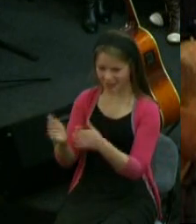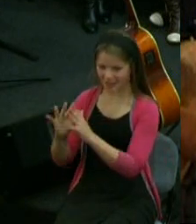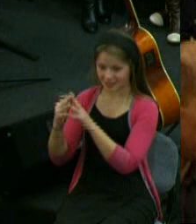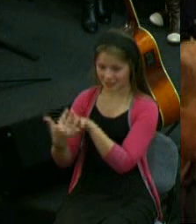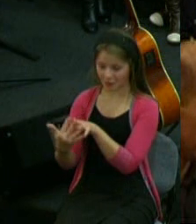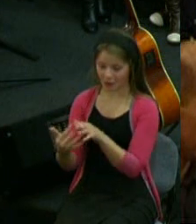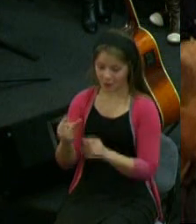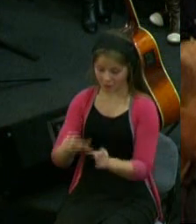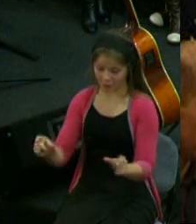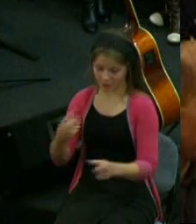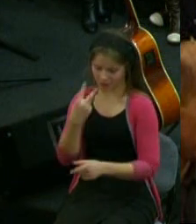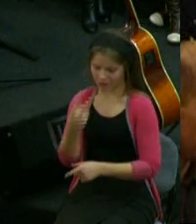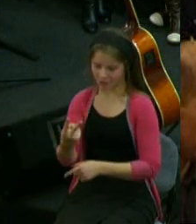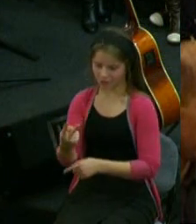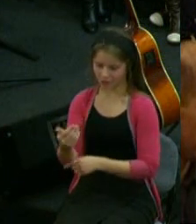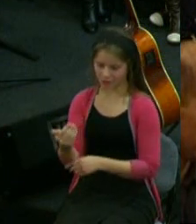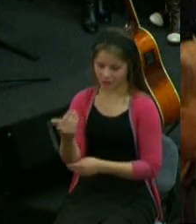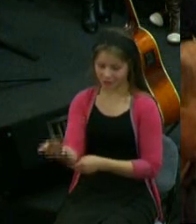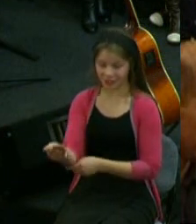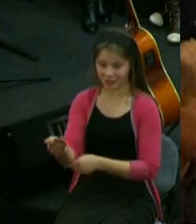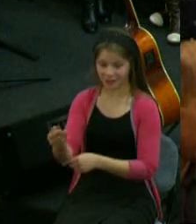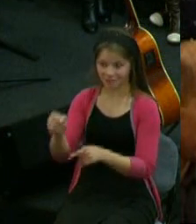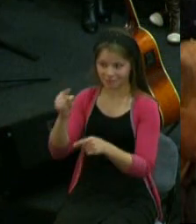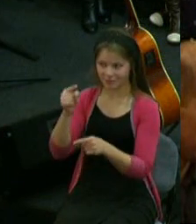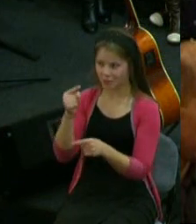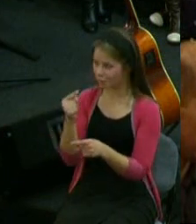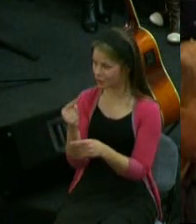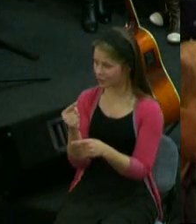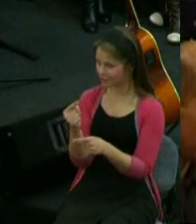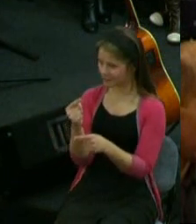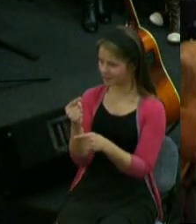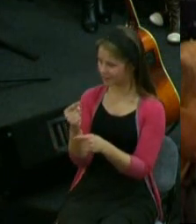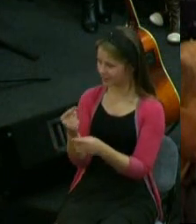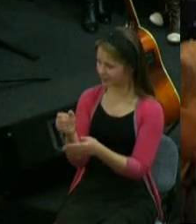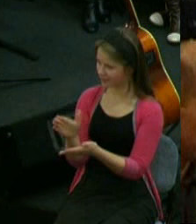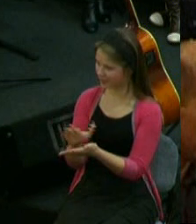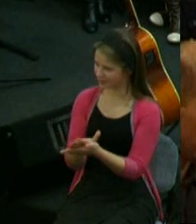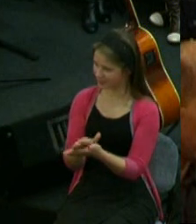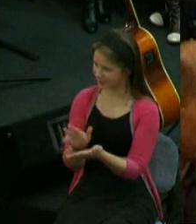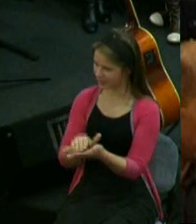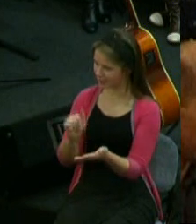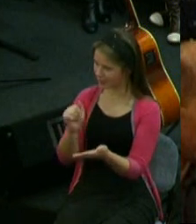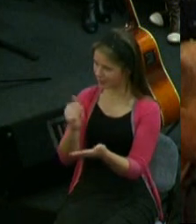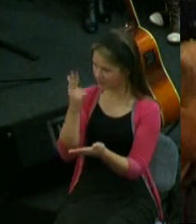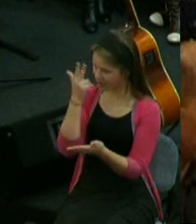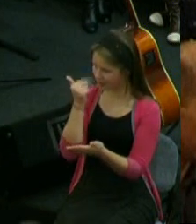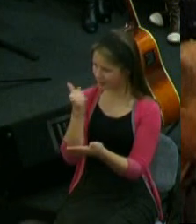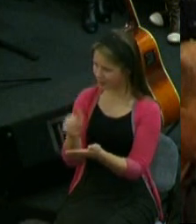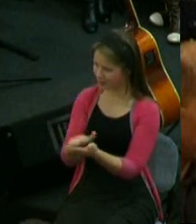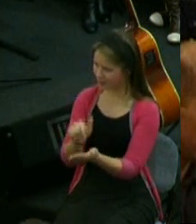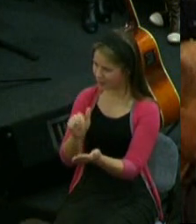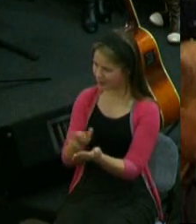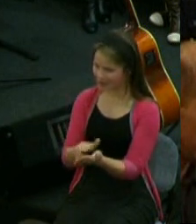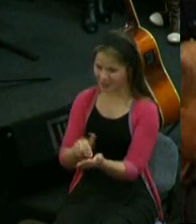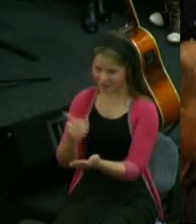Брати і сестри, наших дітей знають, що ми є їхні батьки, чи не так? Знають і кажуть,